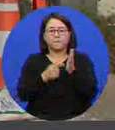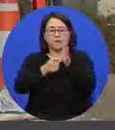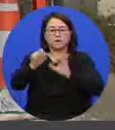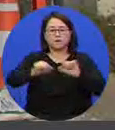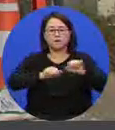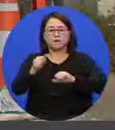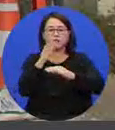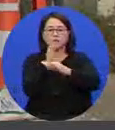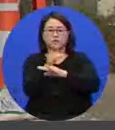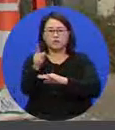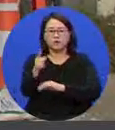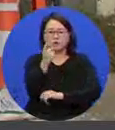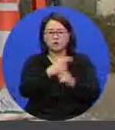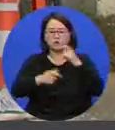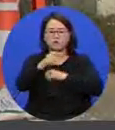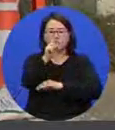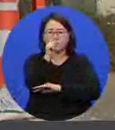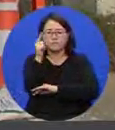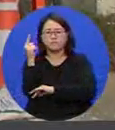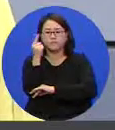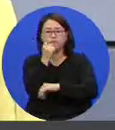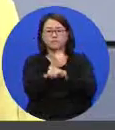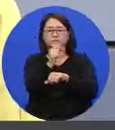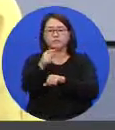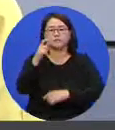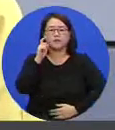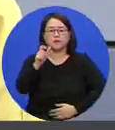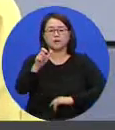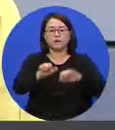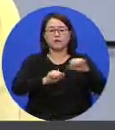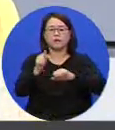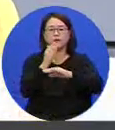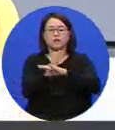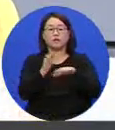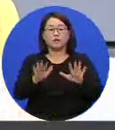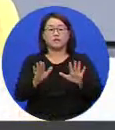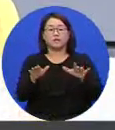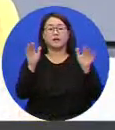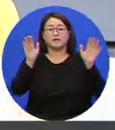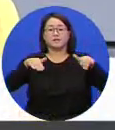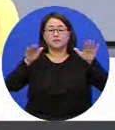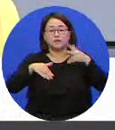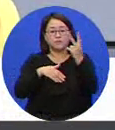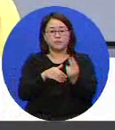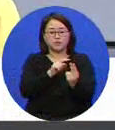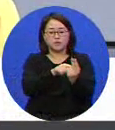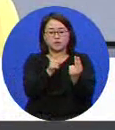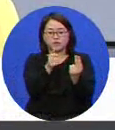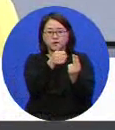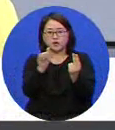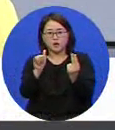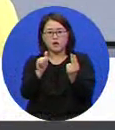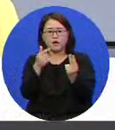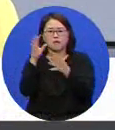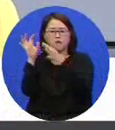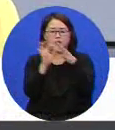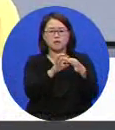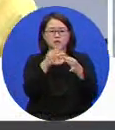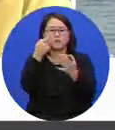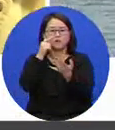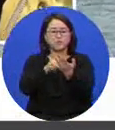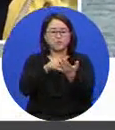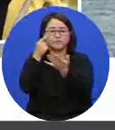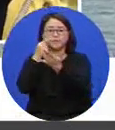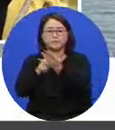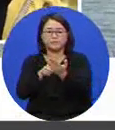또한 경계를 더욱 강화하고 있습니다. 지금 야생조류 분변에서 AI 바이러스가 계속 검출되고 있는